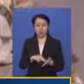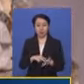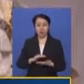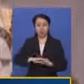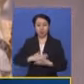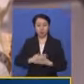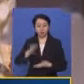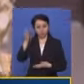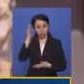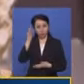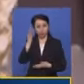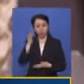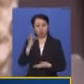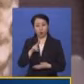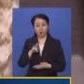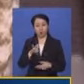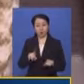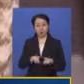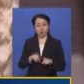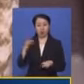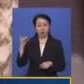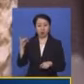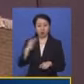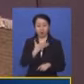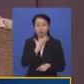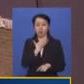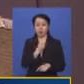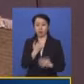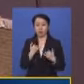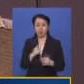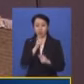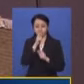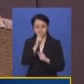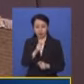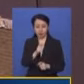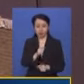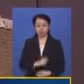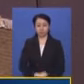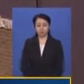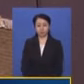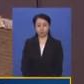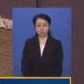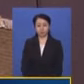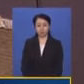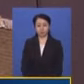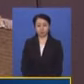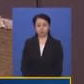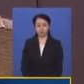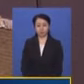шкатулки напоминает железную ковку такая авторская вещь прекрасно подходит для подарка aemon кузин боевое big бегущая служба